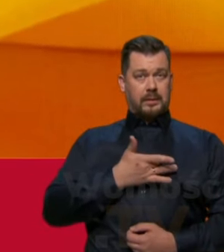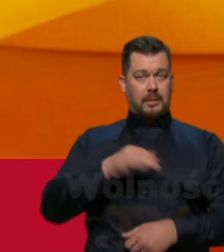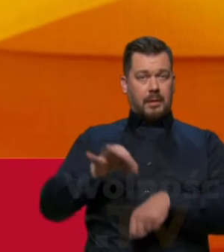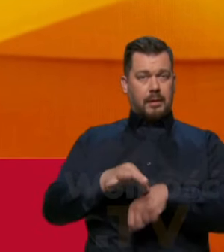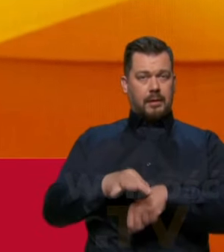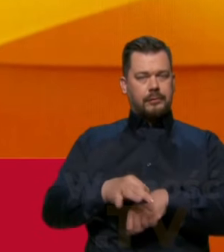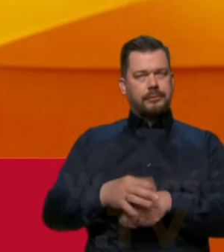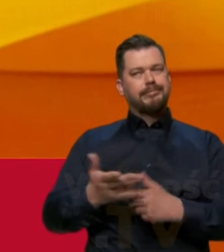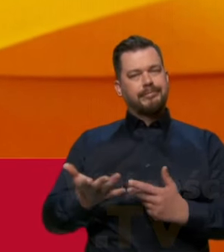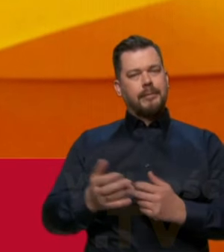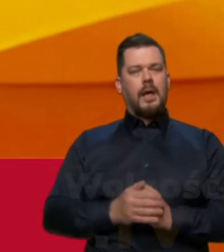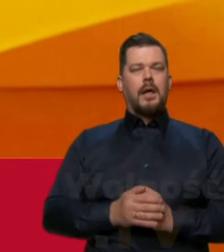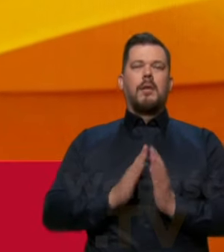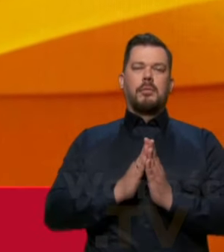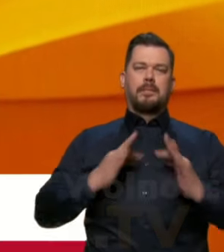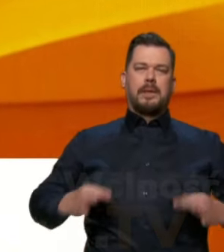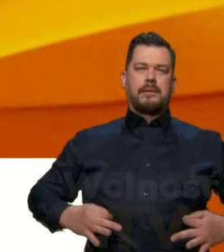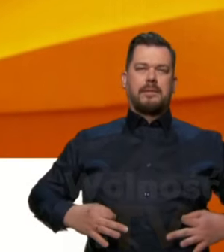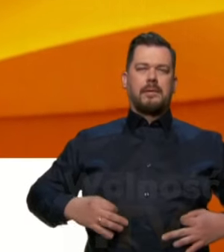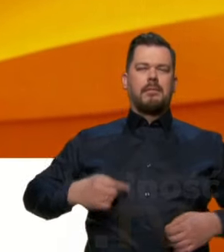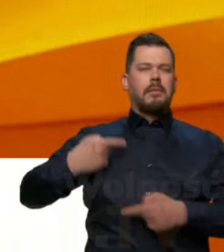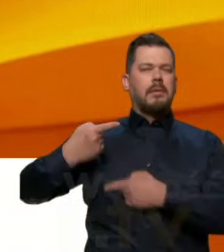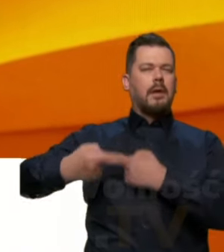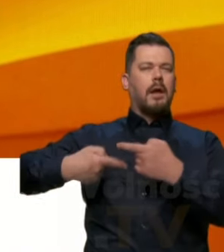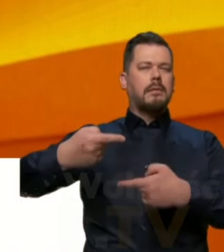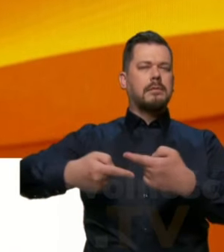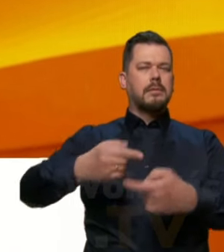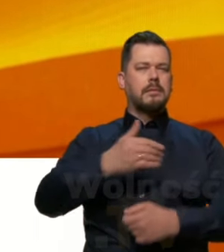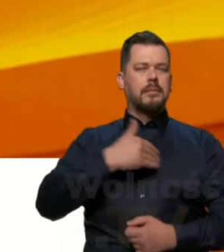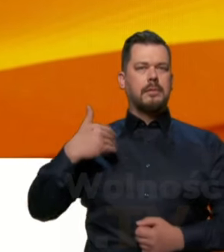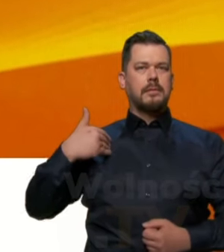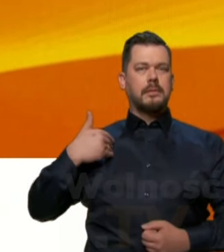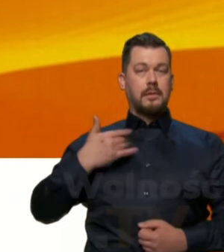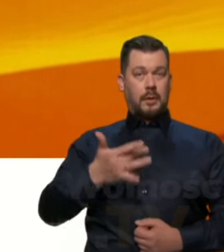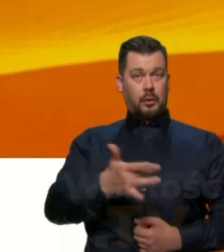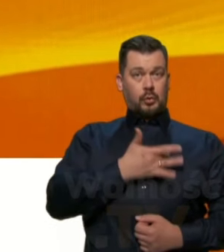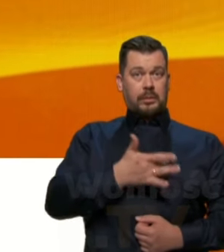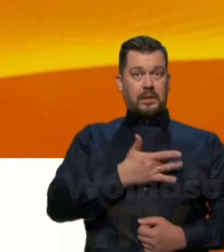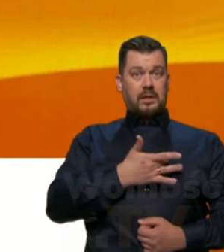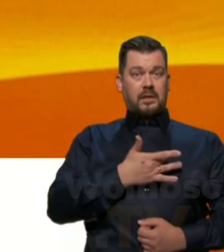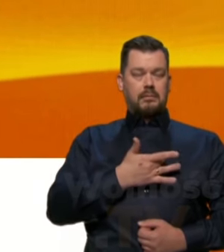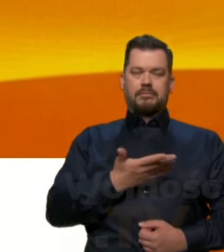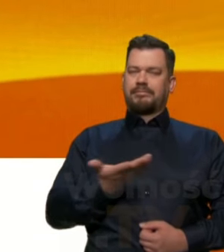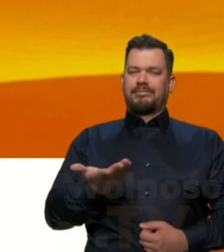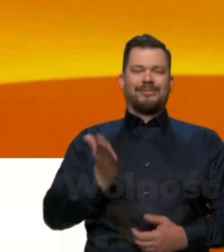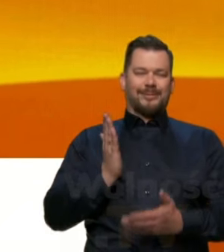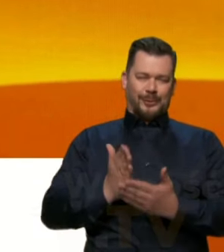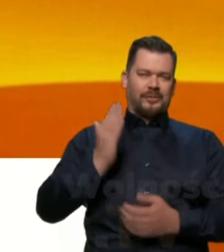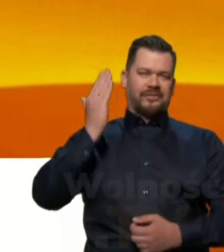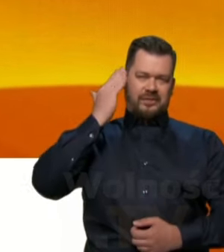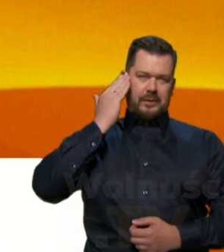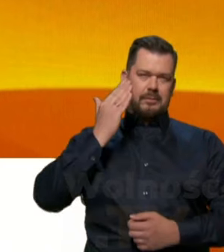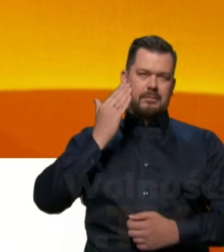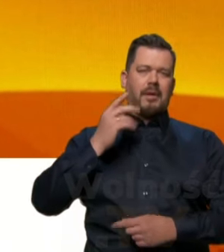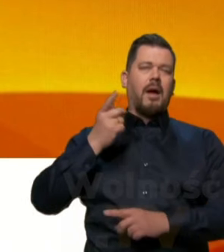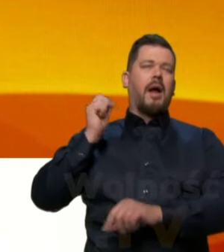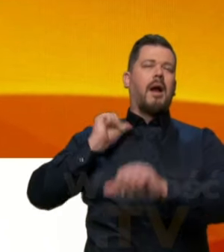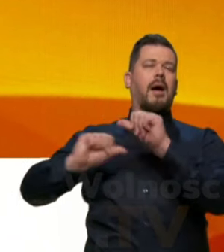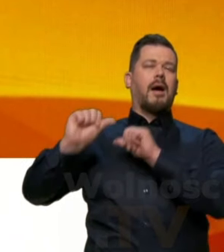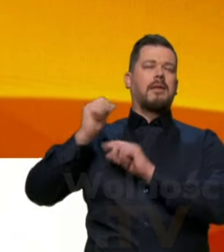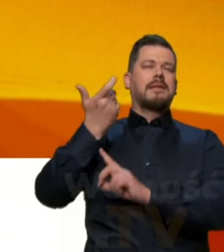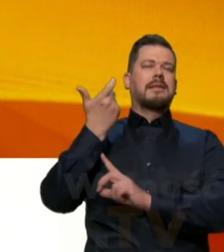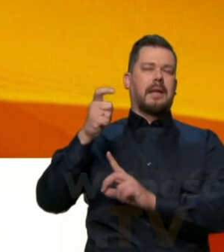Proszę państwa, w polskiej tradycji sprawa sumienia jest rozstrzygnięta już wiele set lat